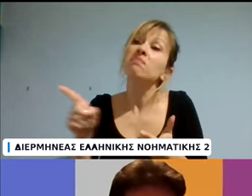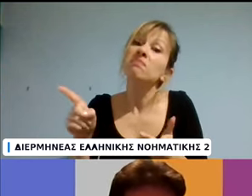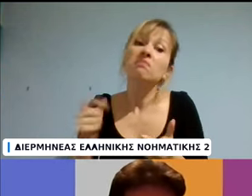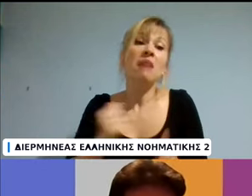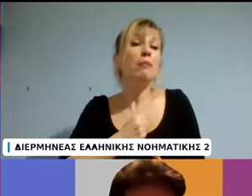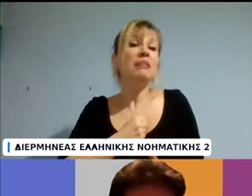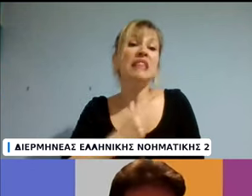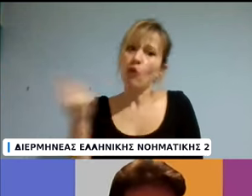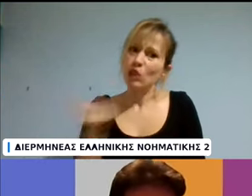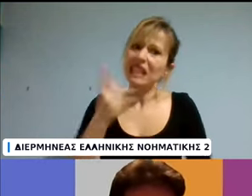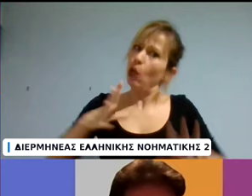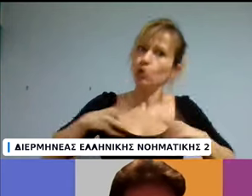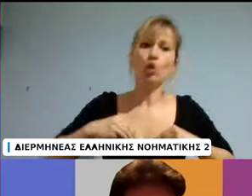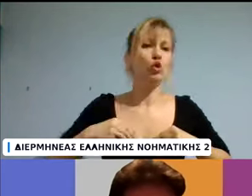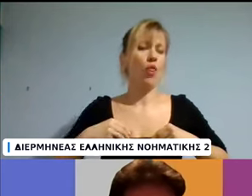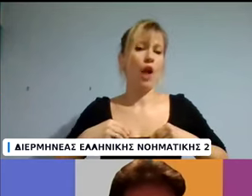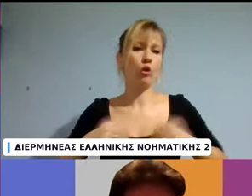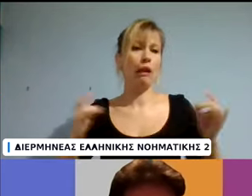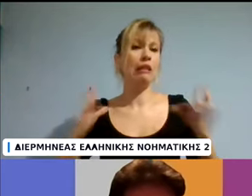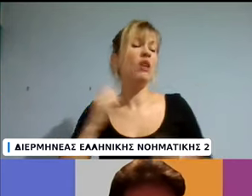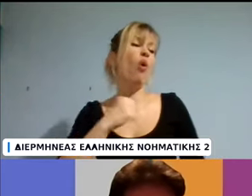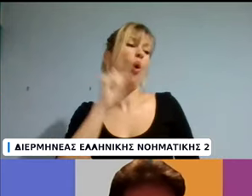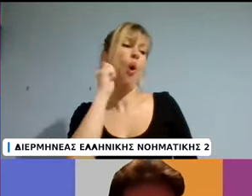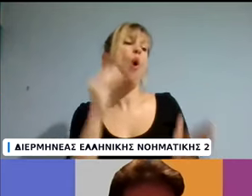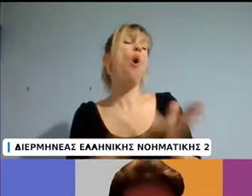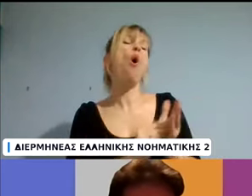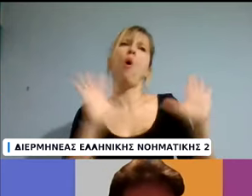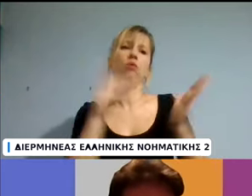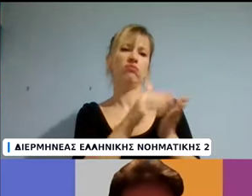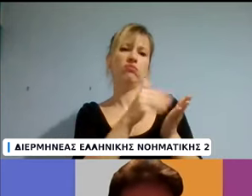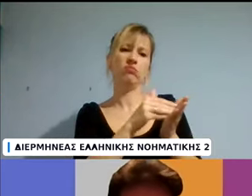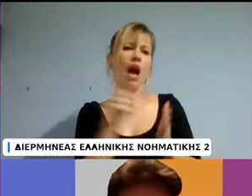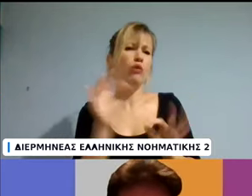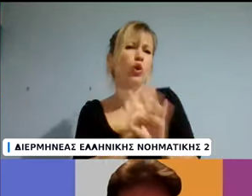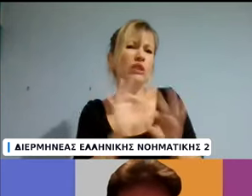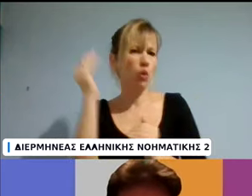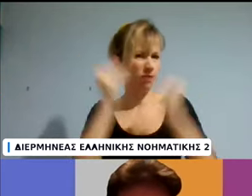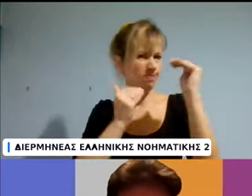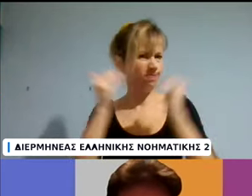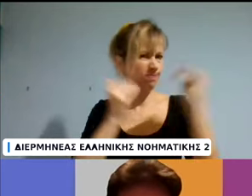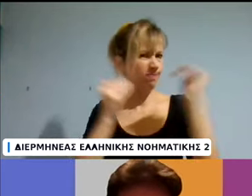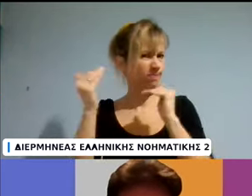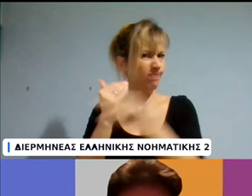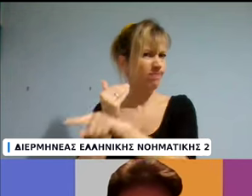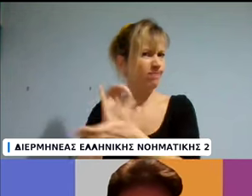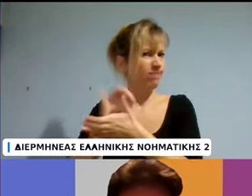εκδότη, αν σας πει ότι δεν θέλω να βάλω το όνομα του μεταφραστή της μεταφράστρια στο εξώφυλλο.